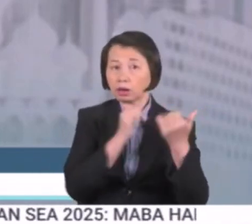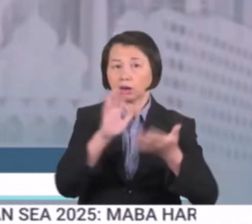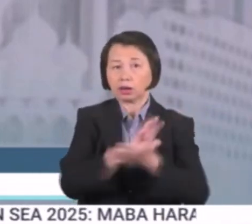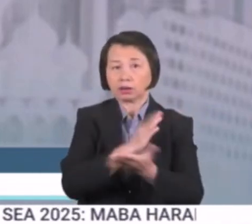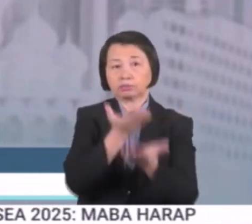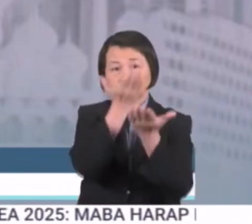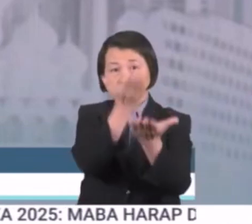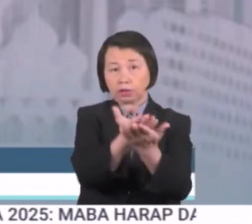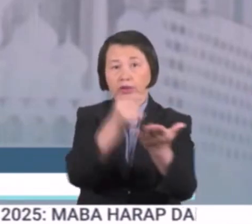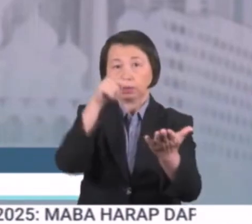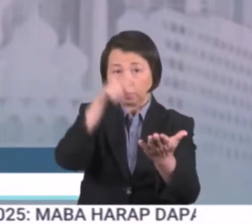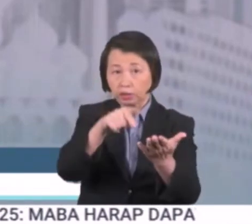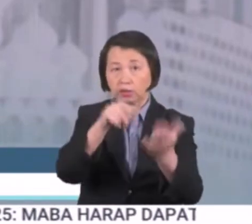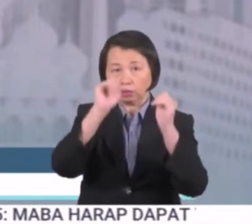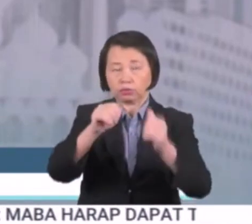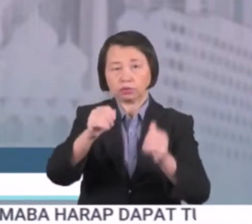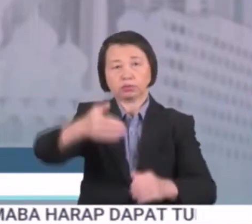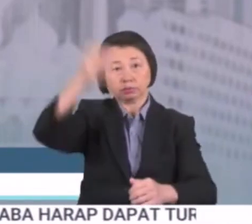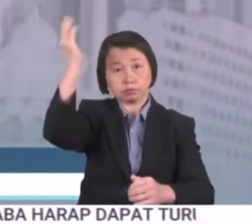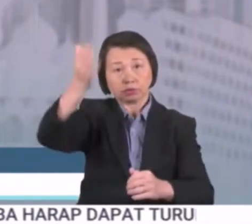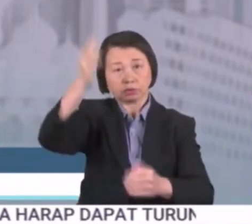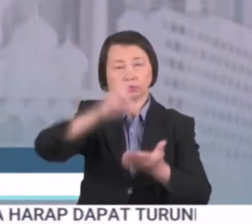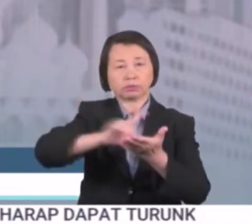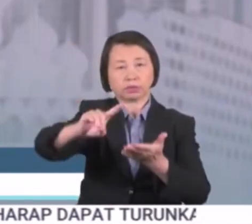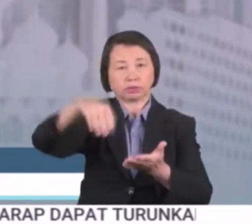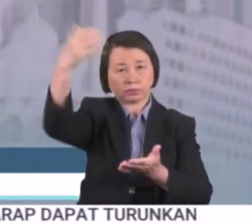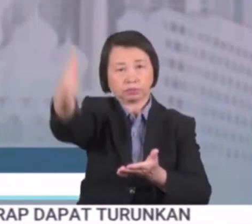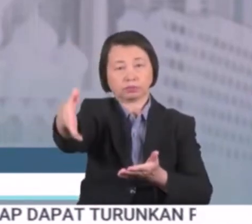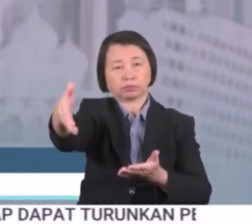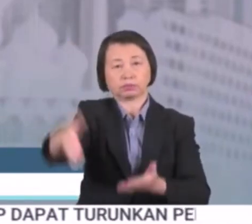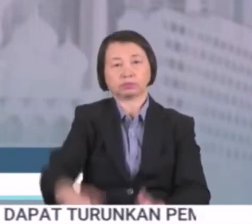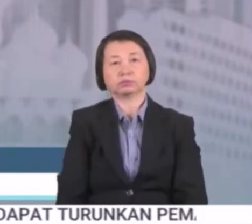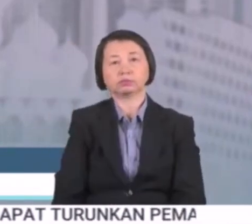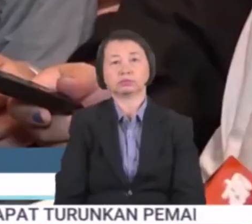kertas cadangan berkenaan dapat dibentang minggu depan.